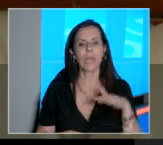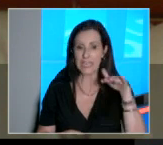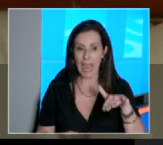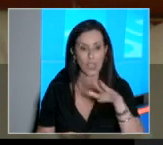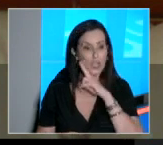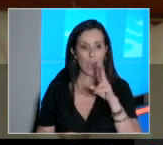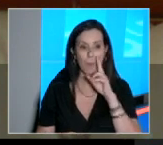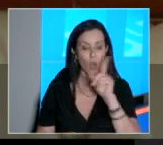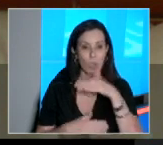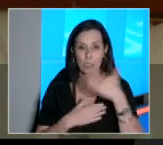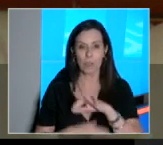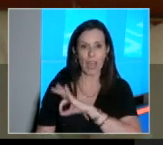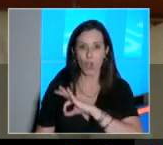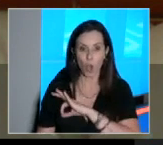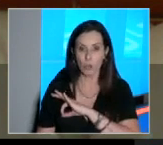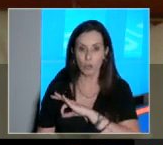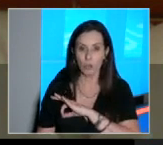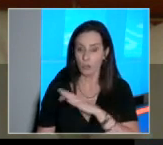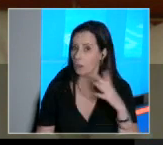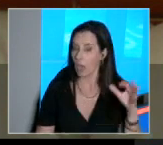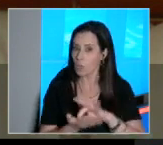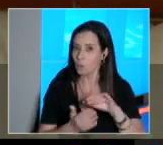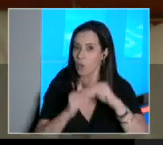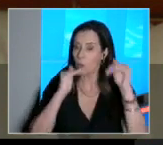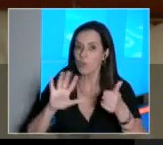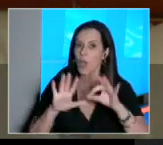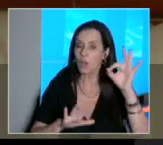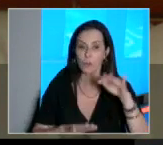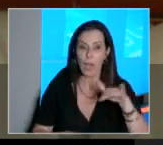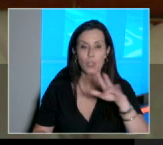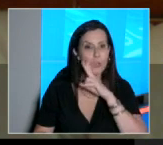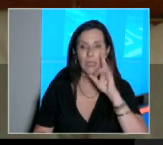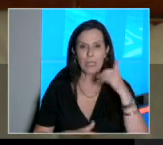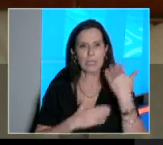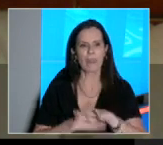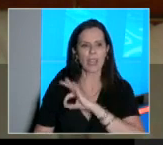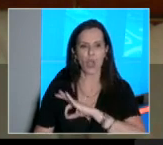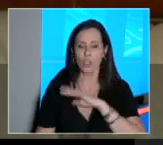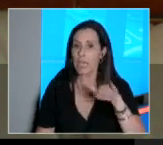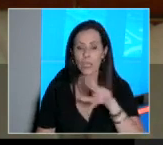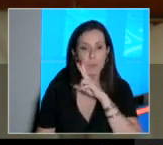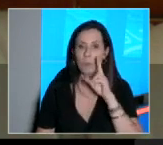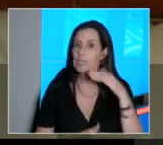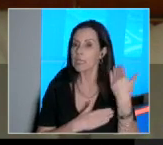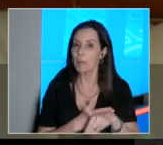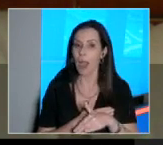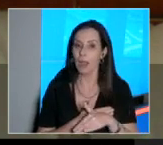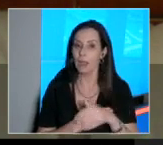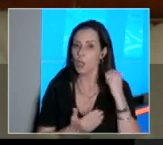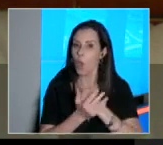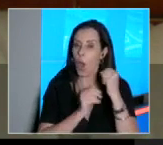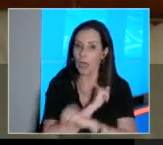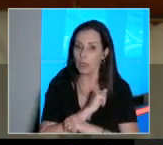הילד שאימו לא סיימה תיכון, ההישגים שלו נמוכים ב6% מילד שאימו סיימה תיכון, ילד שאימו סיימה עם